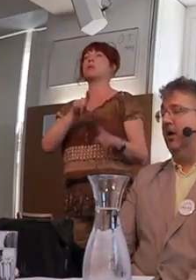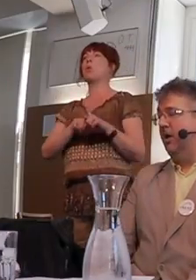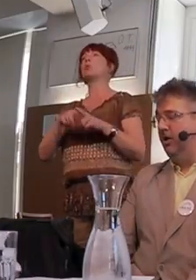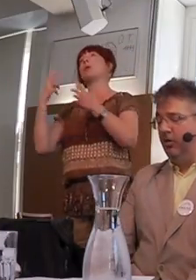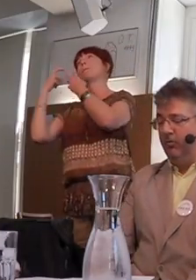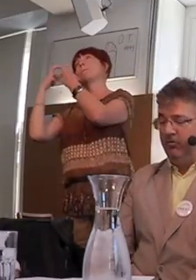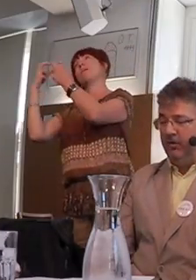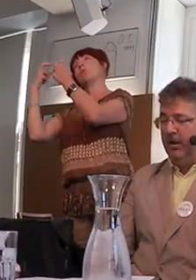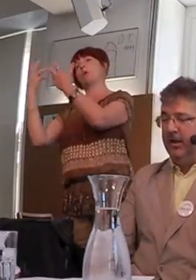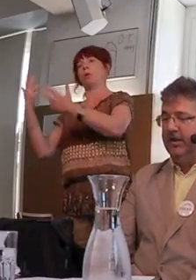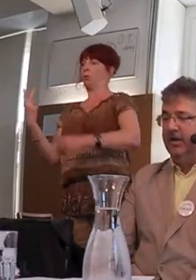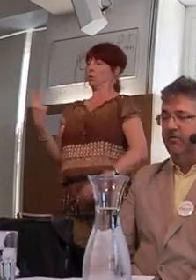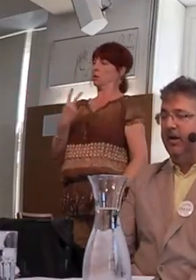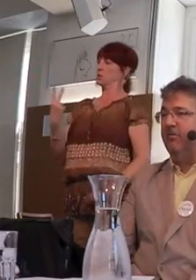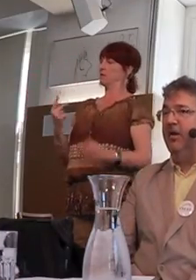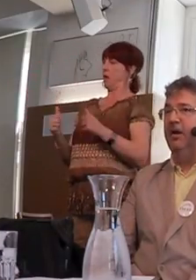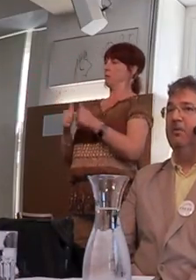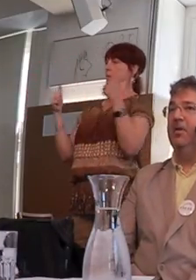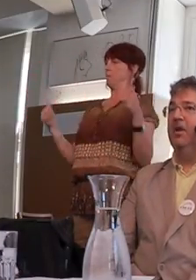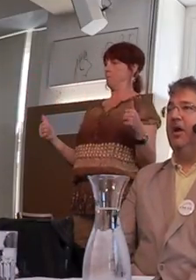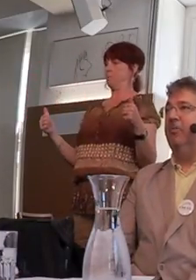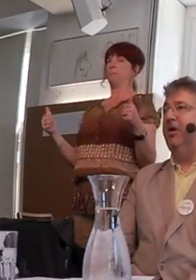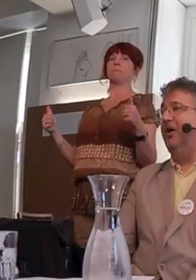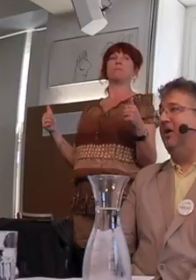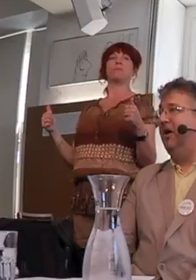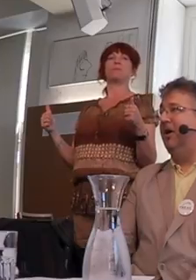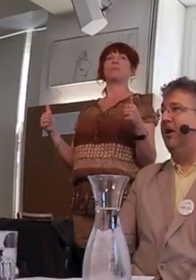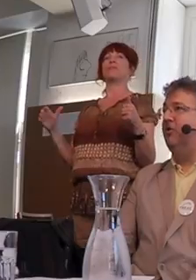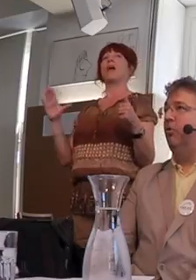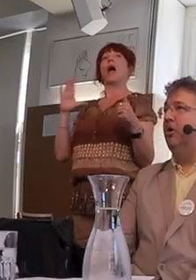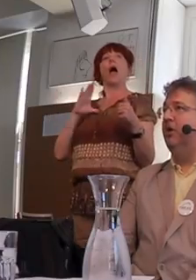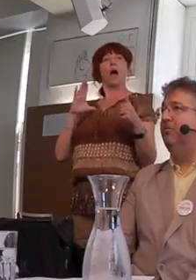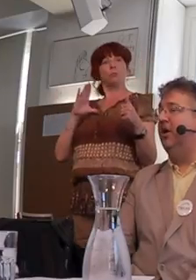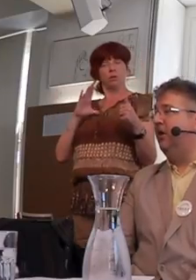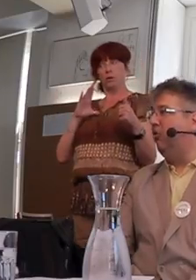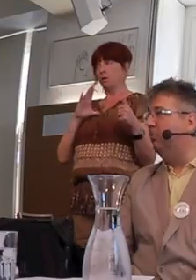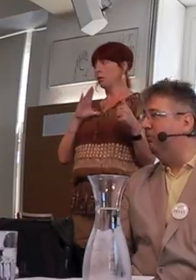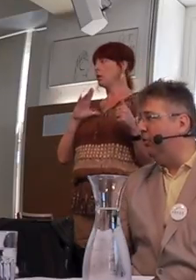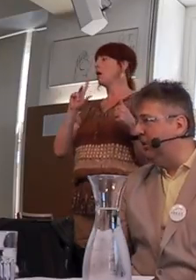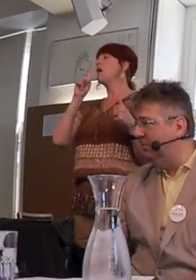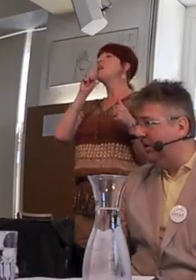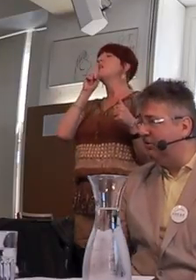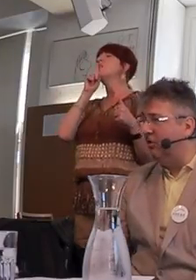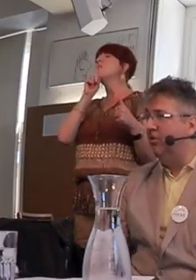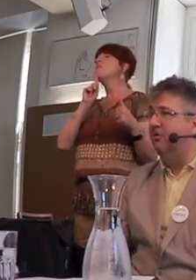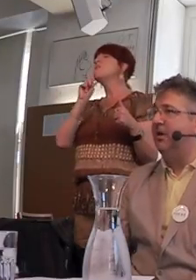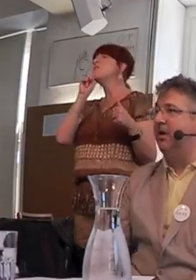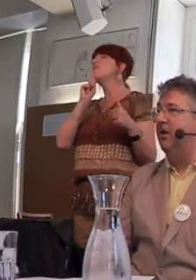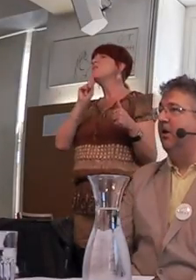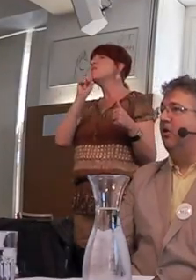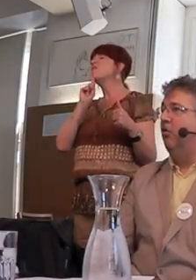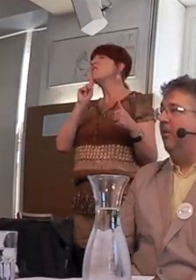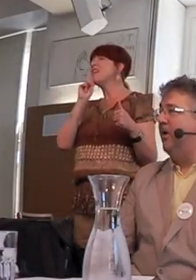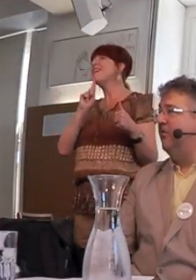zwei großen Gegensätze, aber erstaunlich wenig, kommt mir vor, noch immer erstaunlich